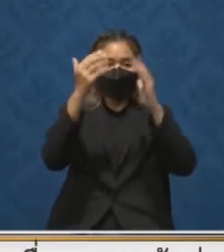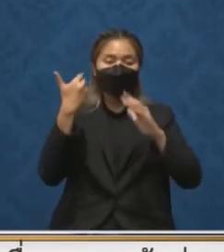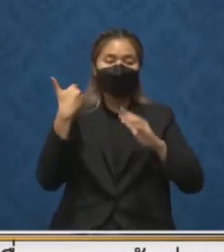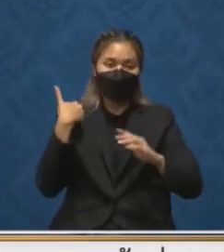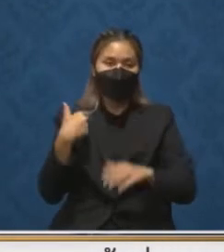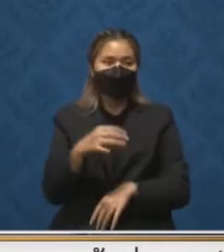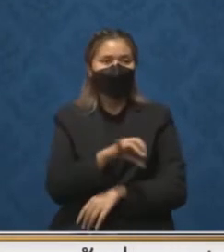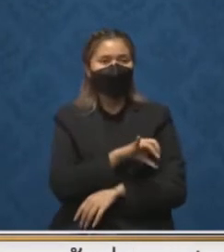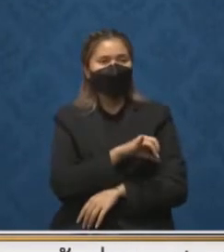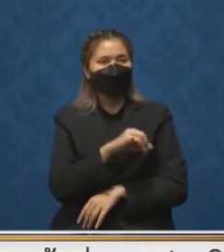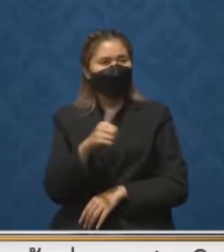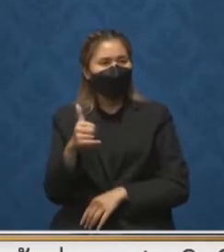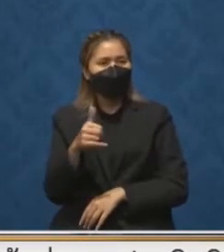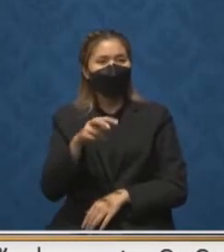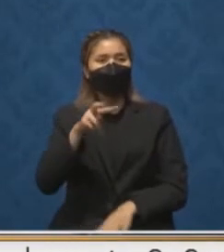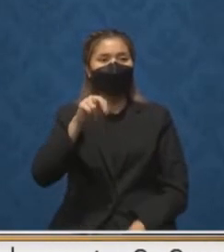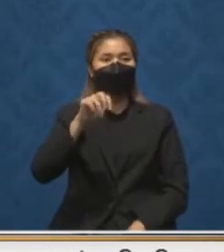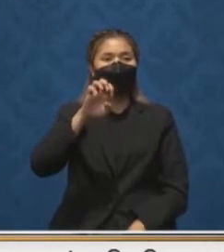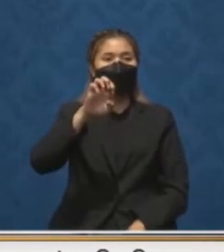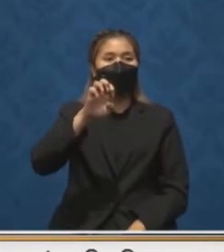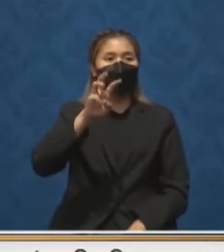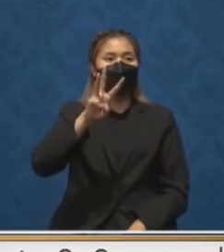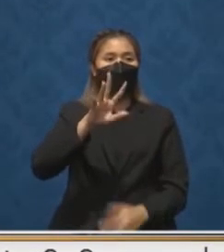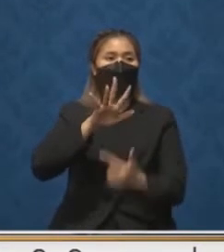บอกวาเปpse Cosถ้ส่าด fürs